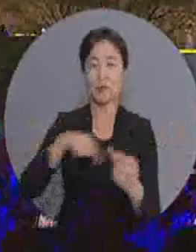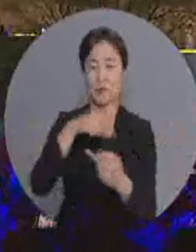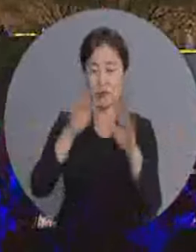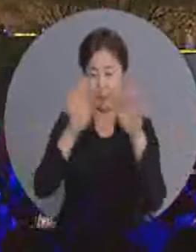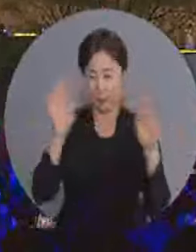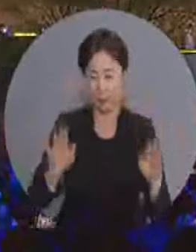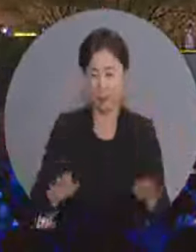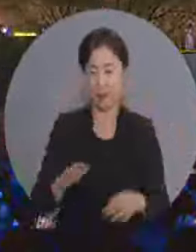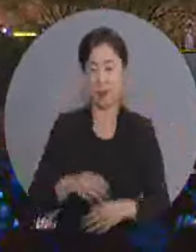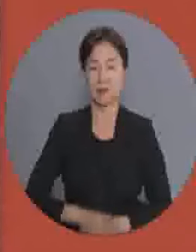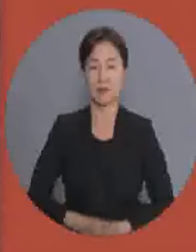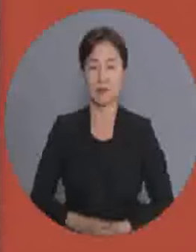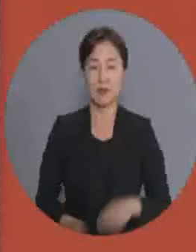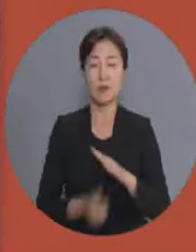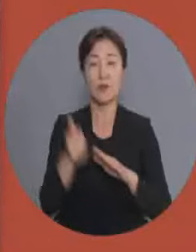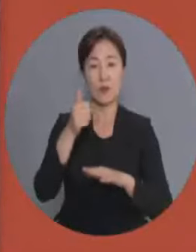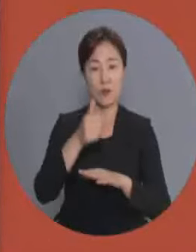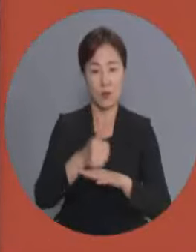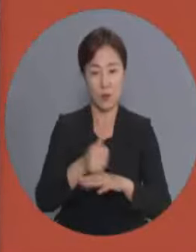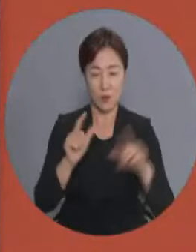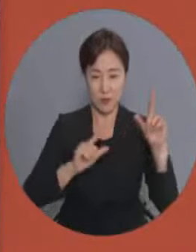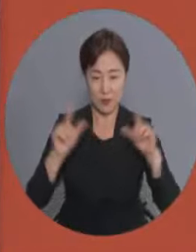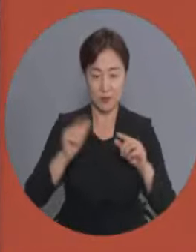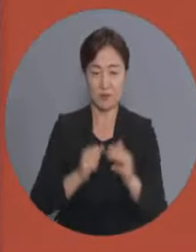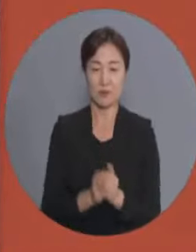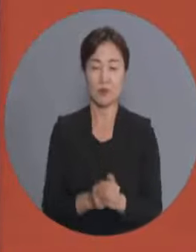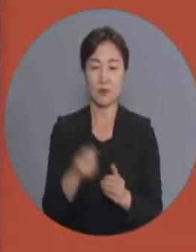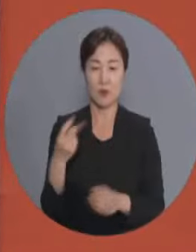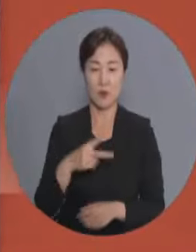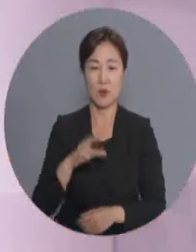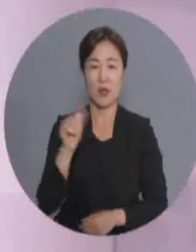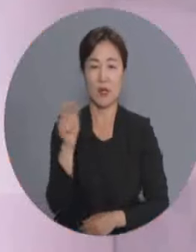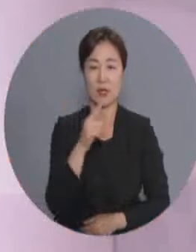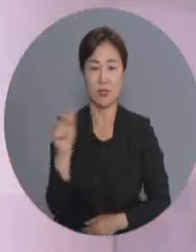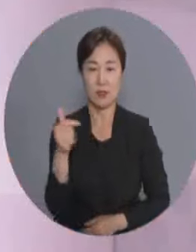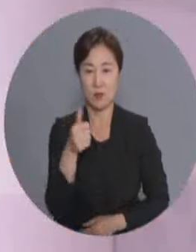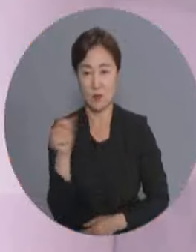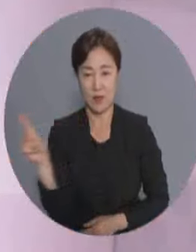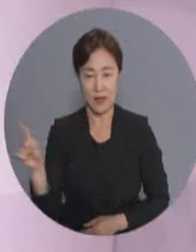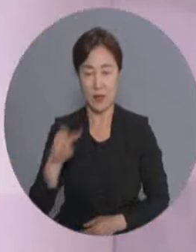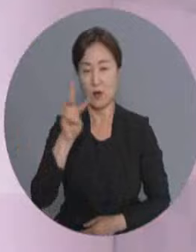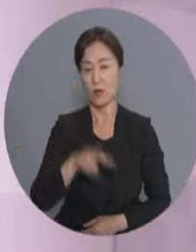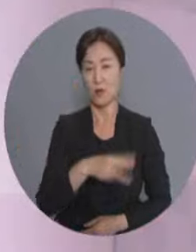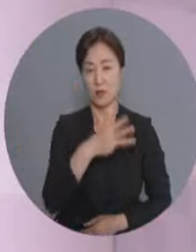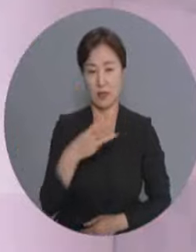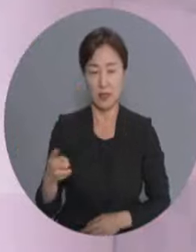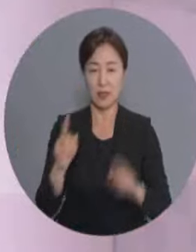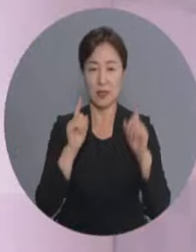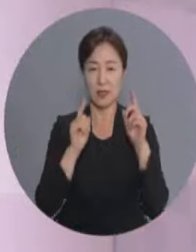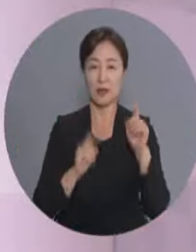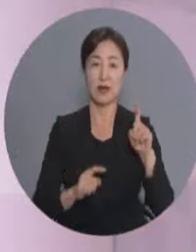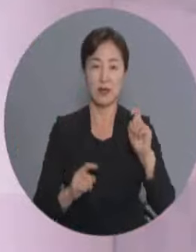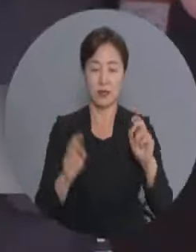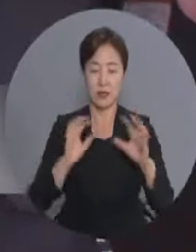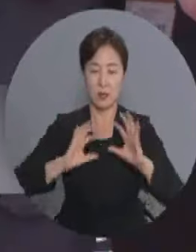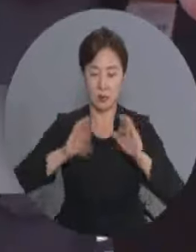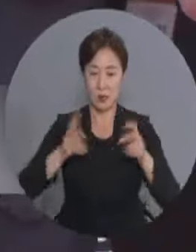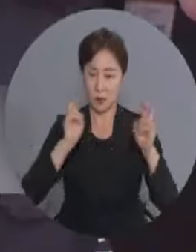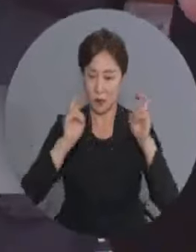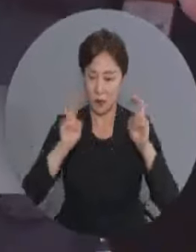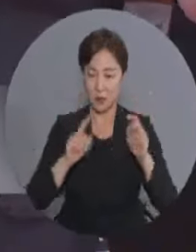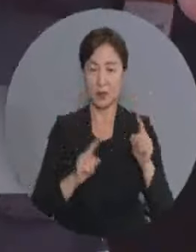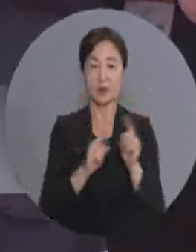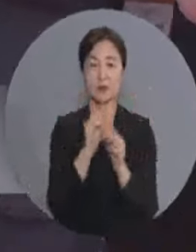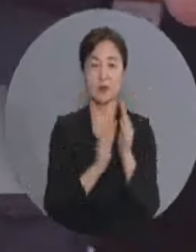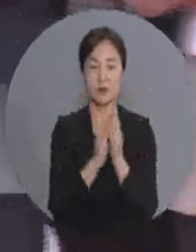국제정원박람회의 성공 개최입니다. 이와 함께 한화 에어로스페이스, 롯데케미컬 등 11개 글로벌 기업들의 1조